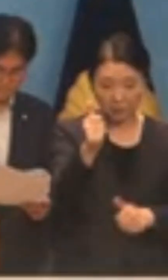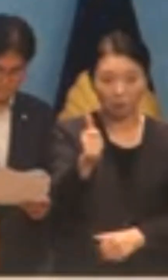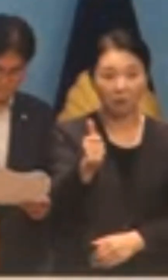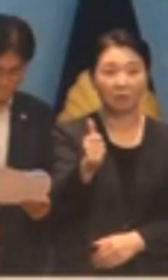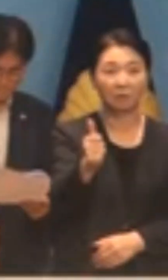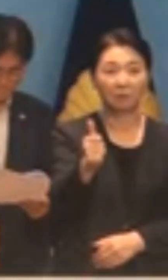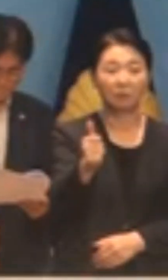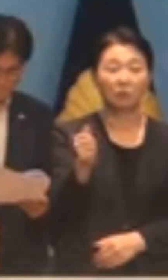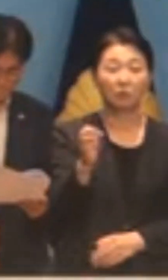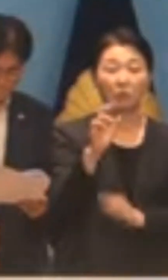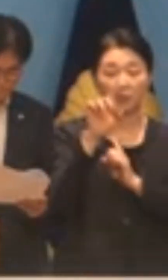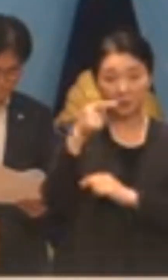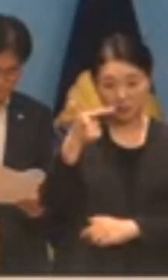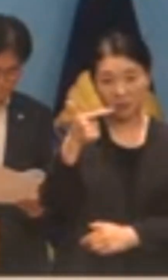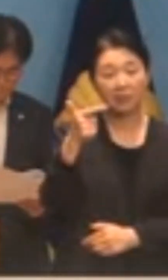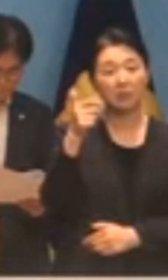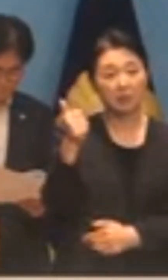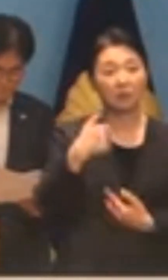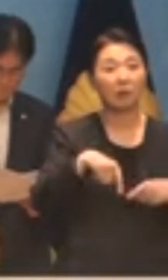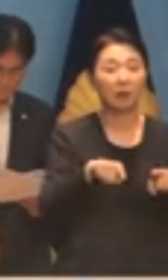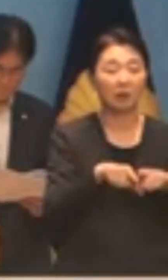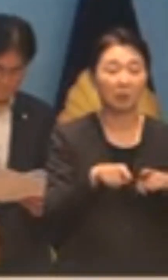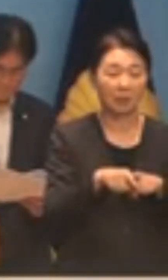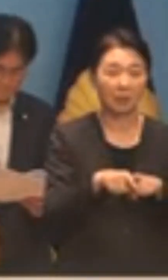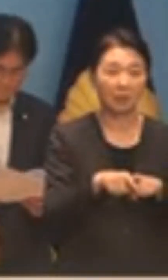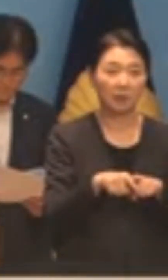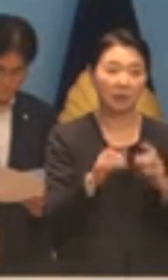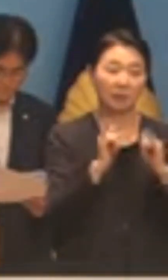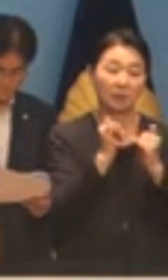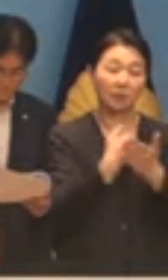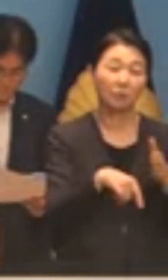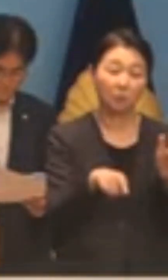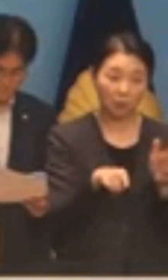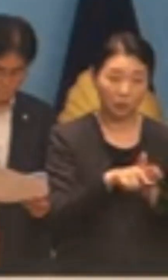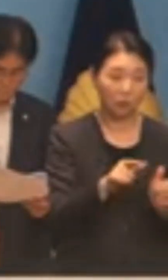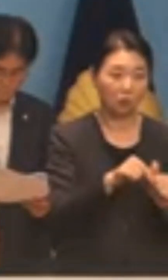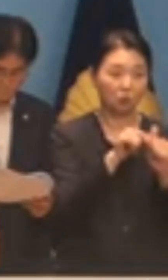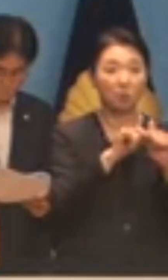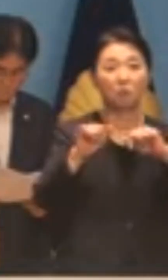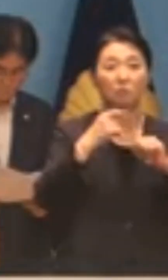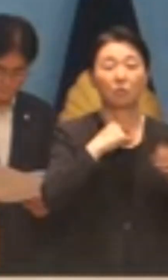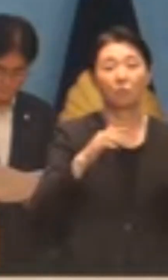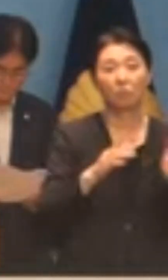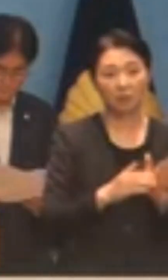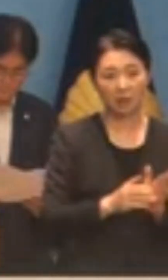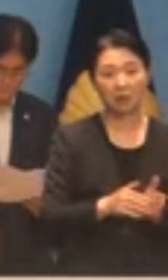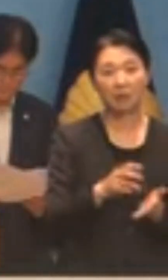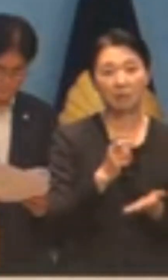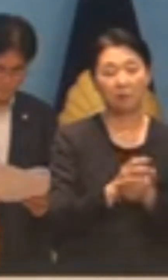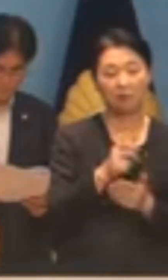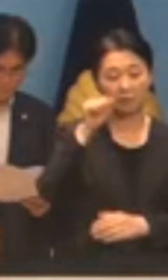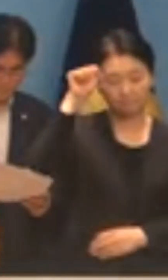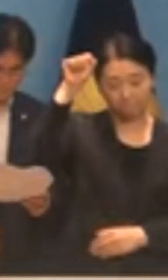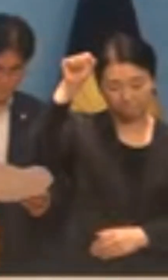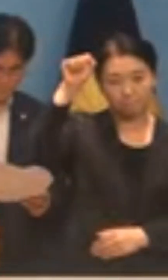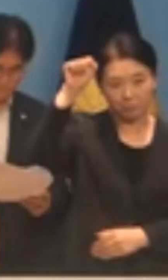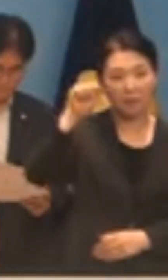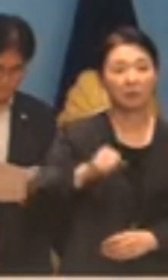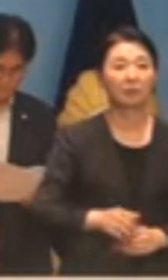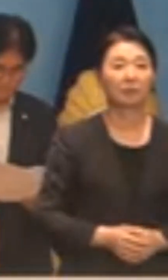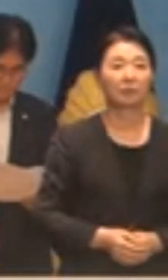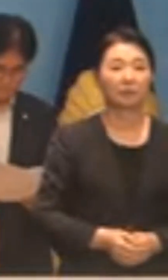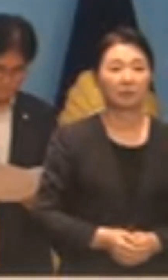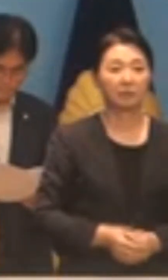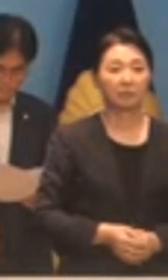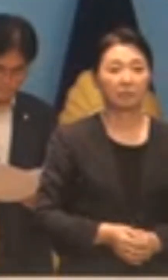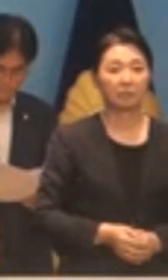위인 장관과 많은 사람들을 위해서 구명운동을 하시고 법적 투쟁에 앞장서셨던